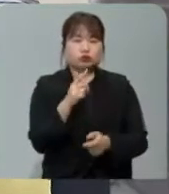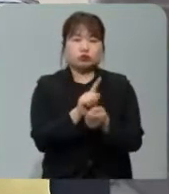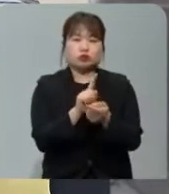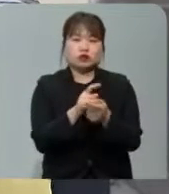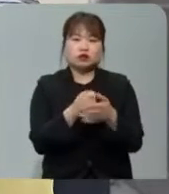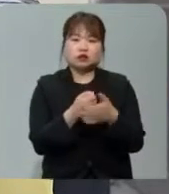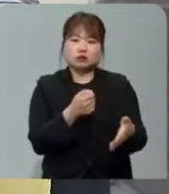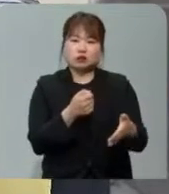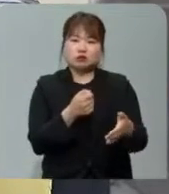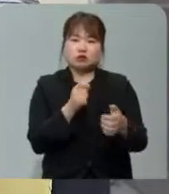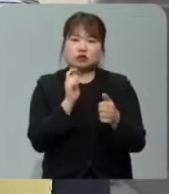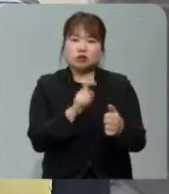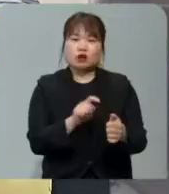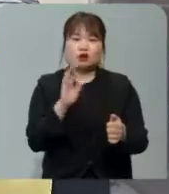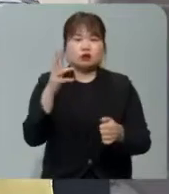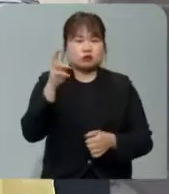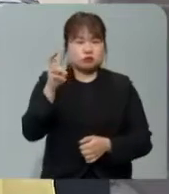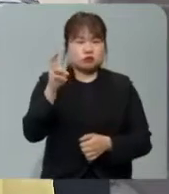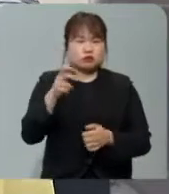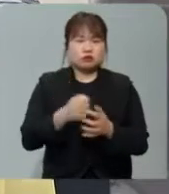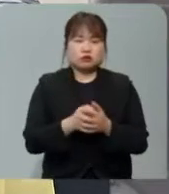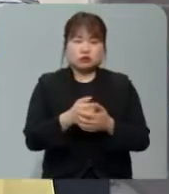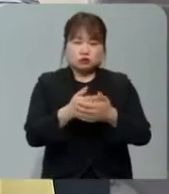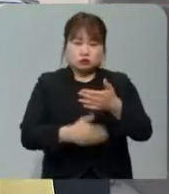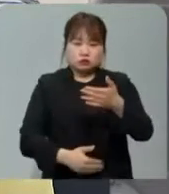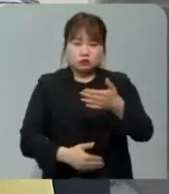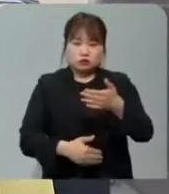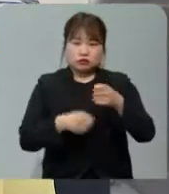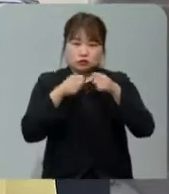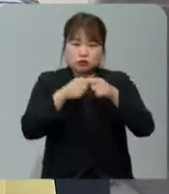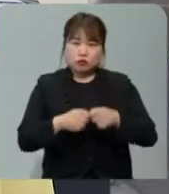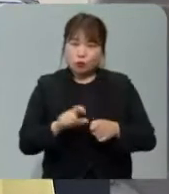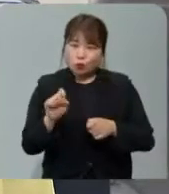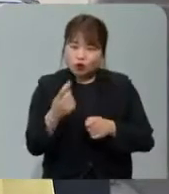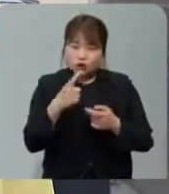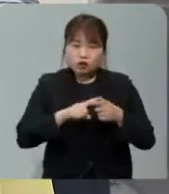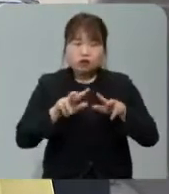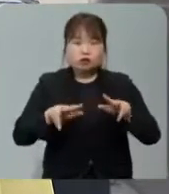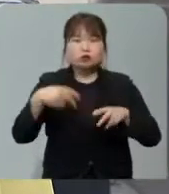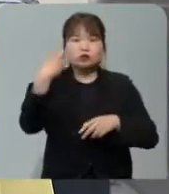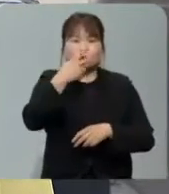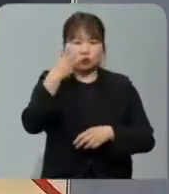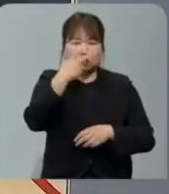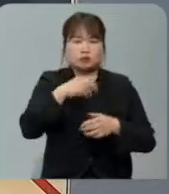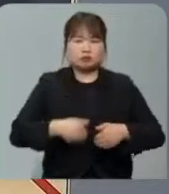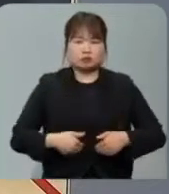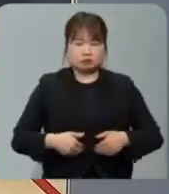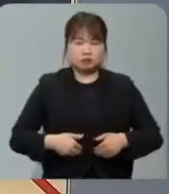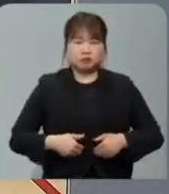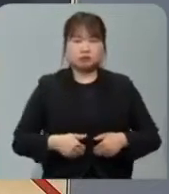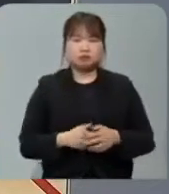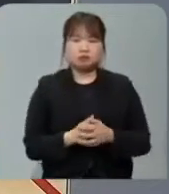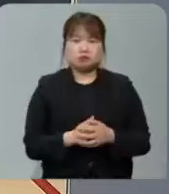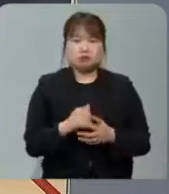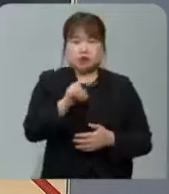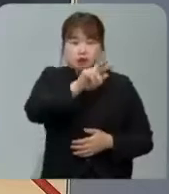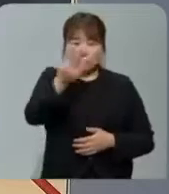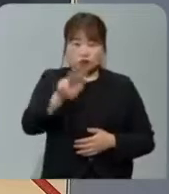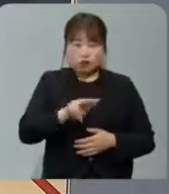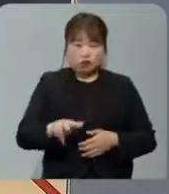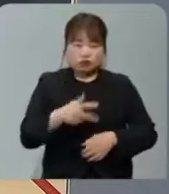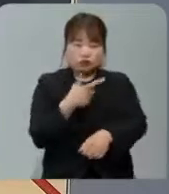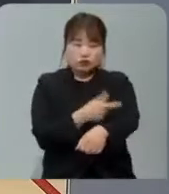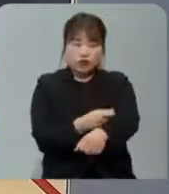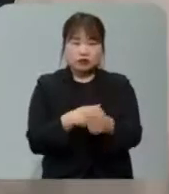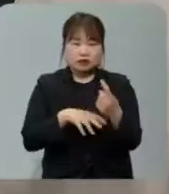이제 확진이 됐다고 저희가 보고 있고요. 이제 나머지 자세한 원인은 저희가 이제 역학조사나 기타 조사를 통해서 좀 전국적으로 백신